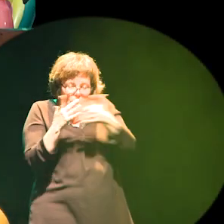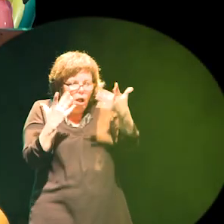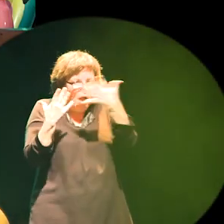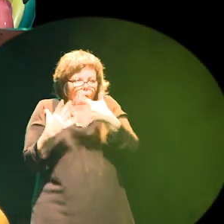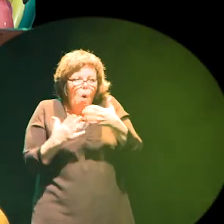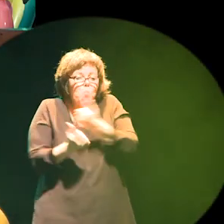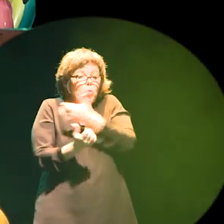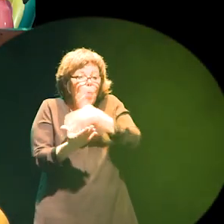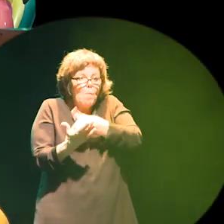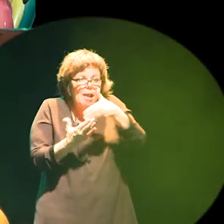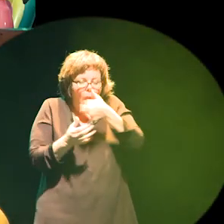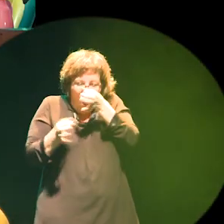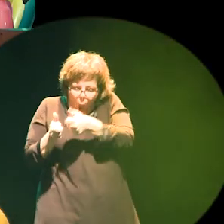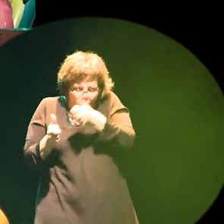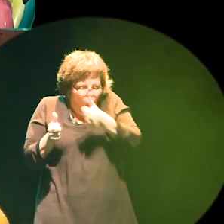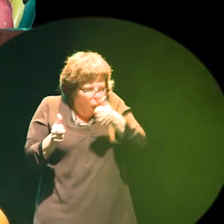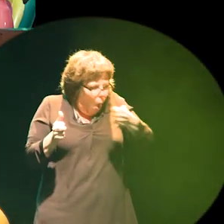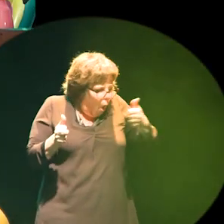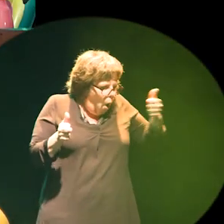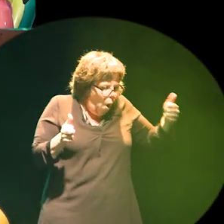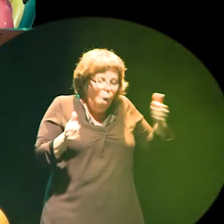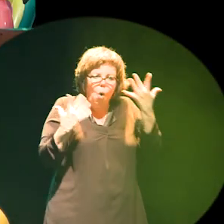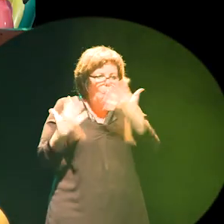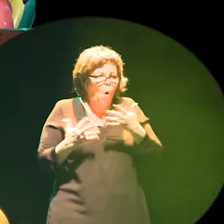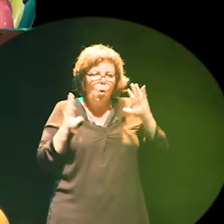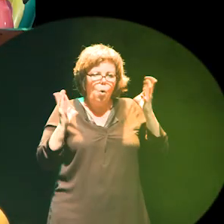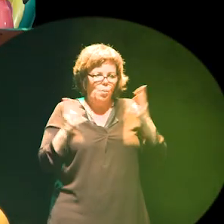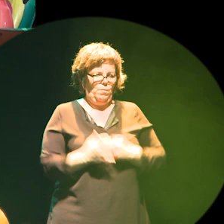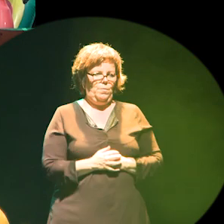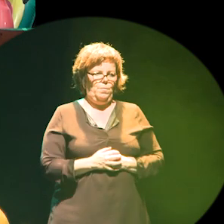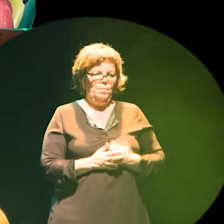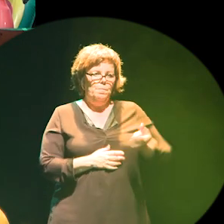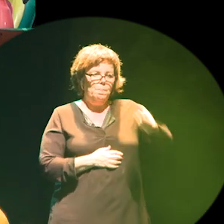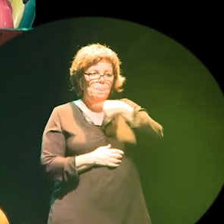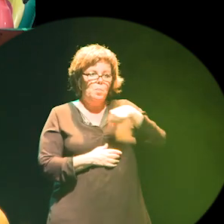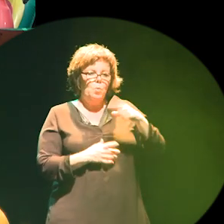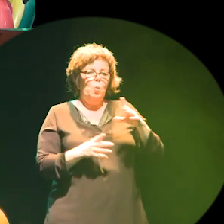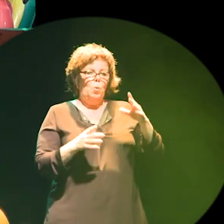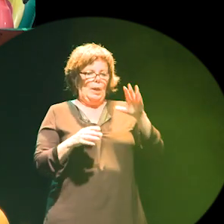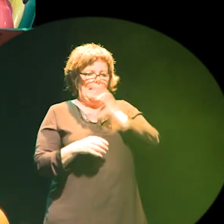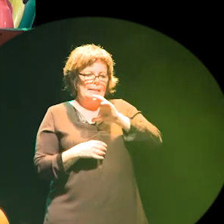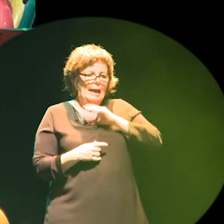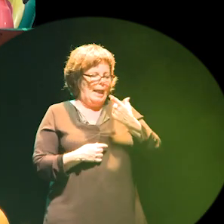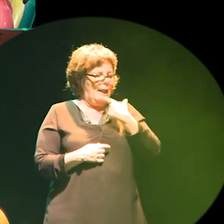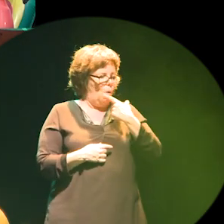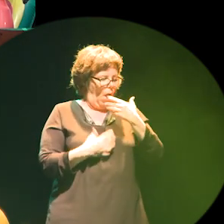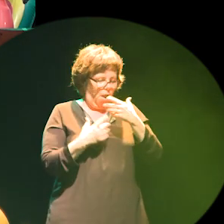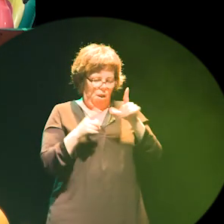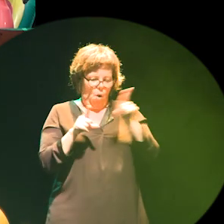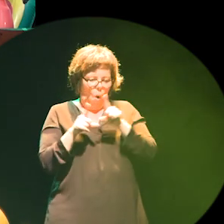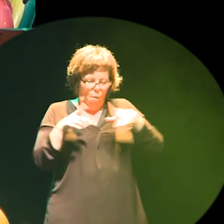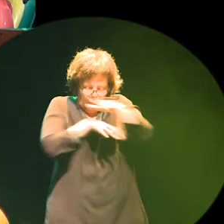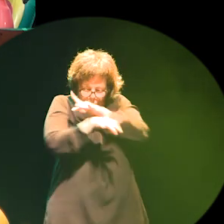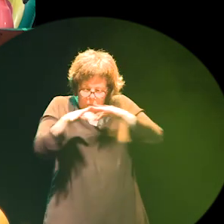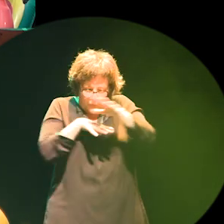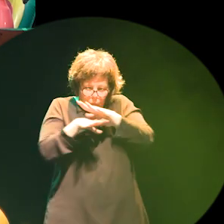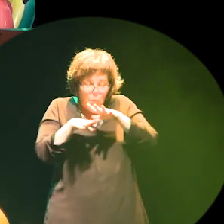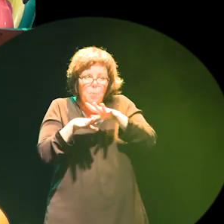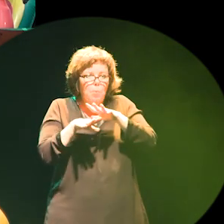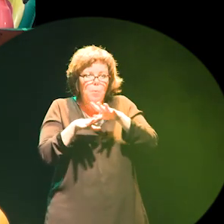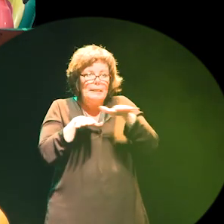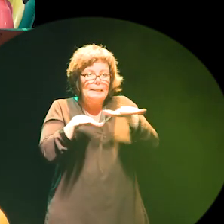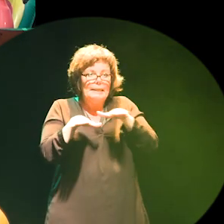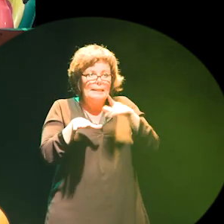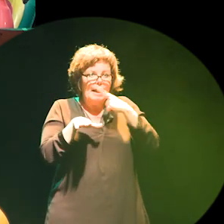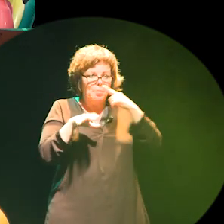de focalisation hydrodynamique. C'est un principe fluidique qui permet de séparer les particules les unes des autres pour qu'elles interceptent un